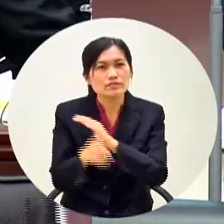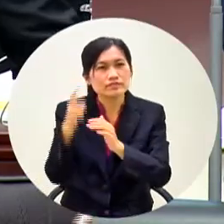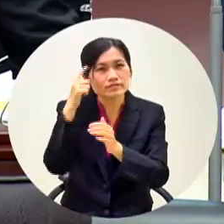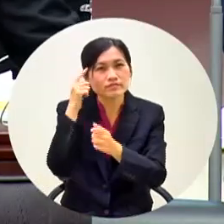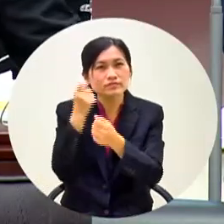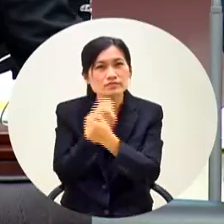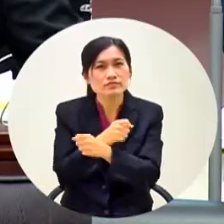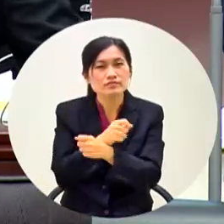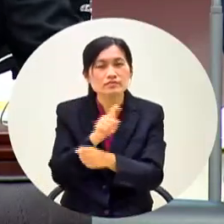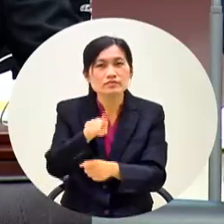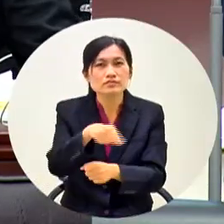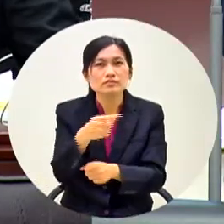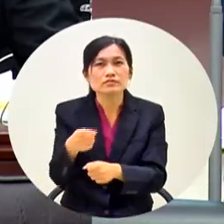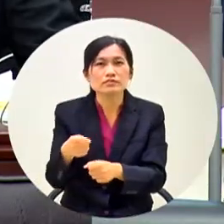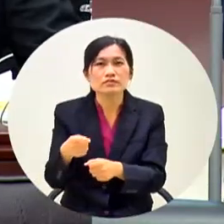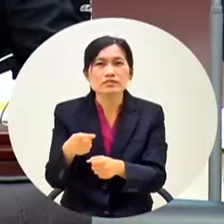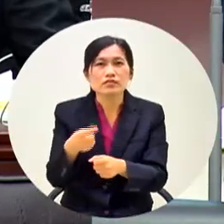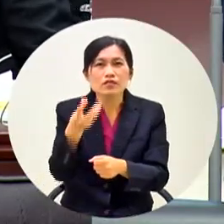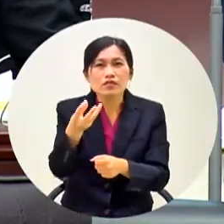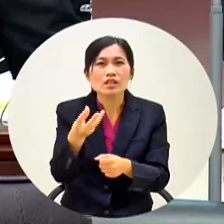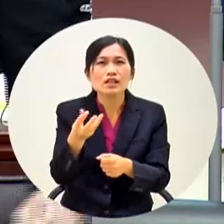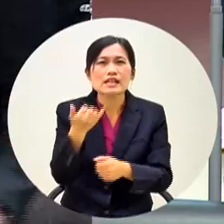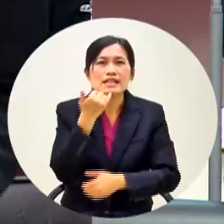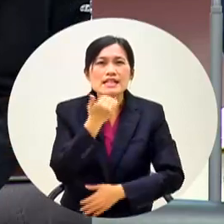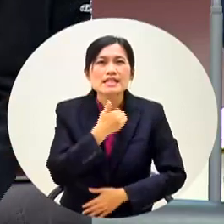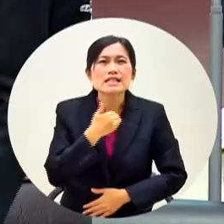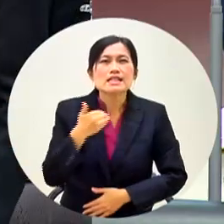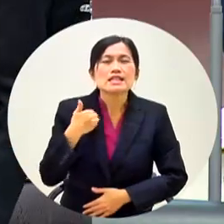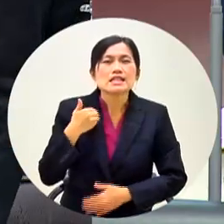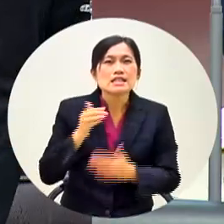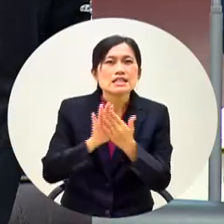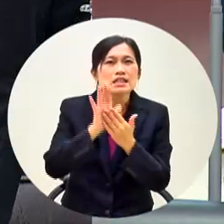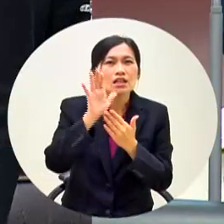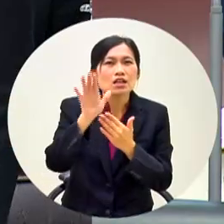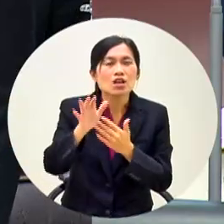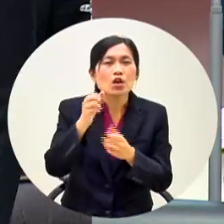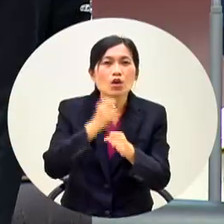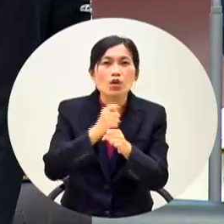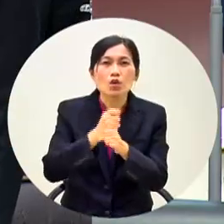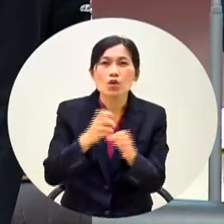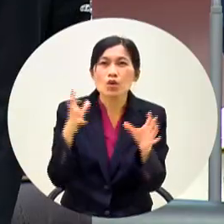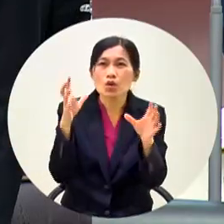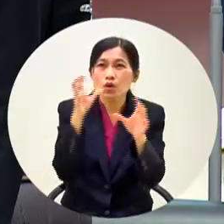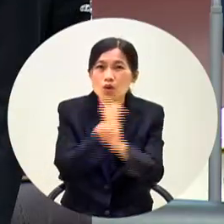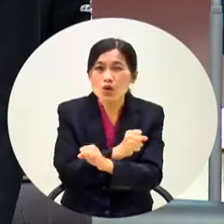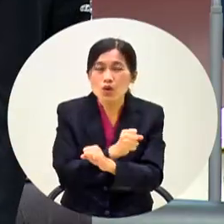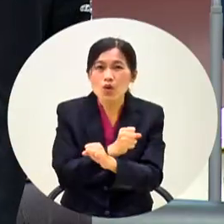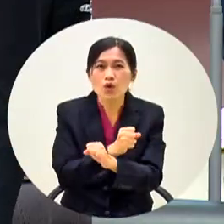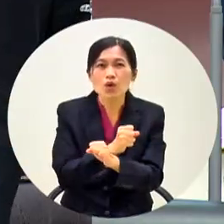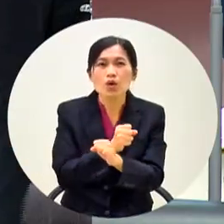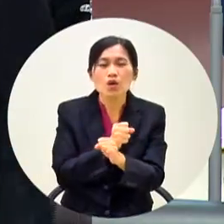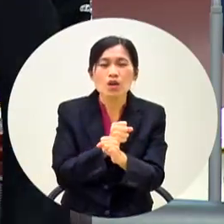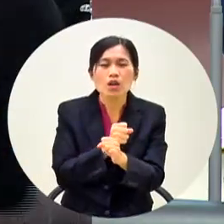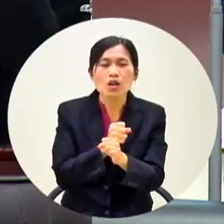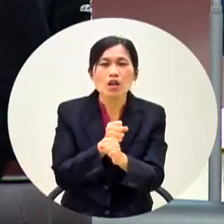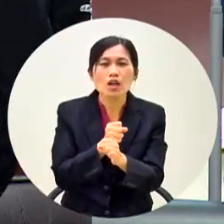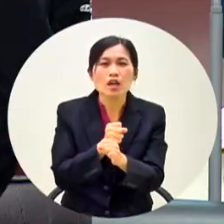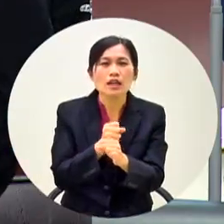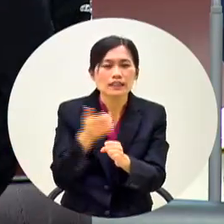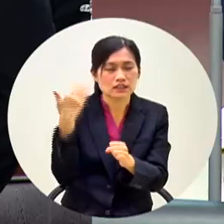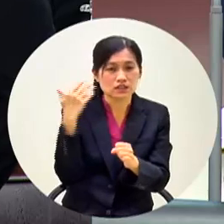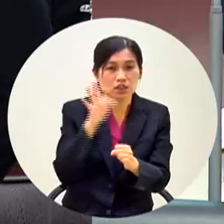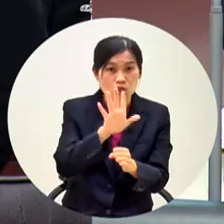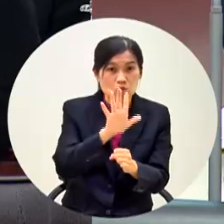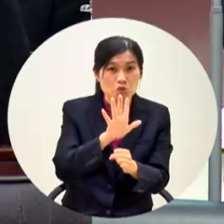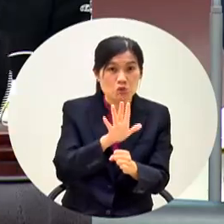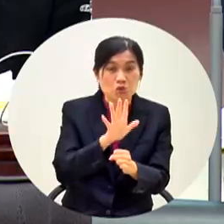就接下来就是有一些可能之后就会失业的，有要转业的哈。那以前有编所谓的